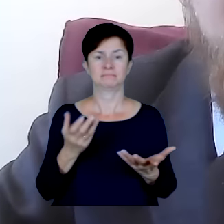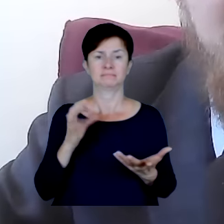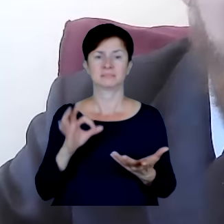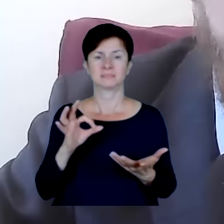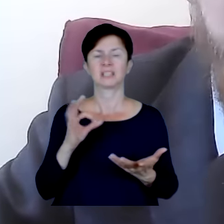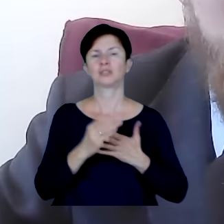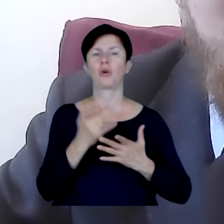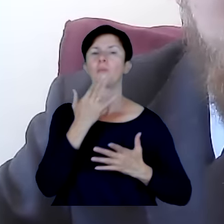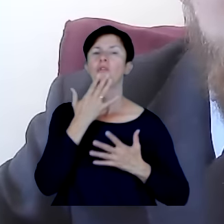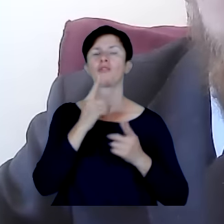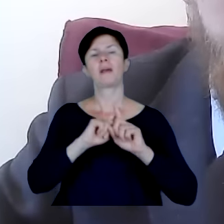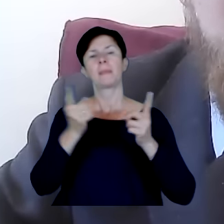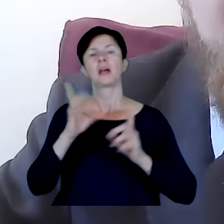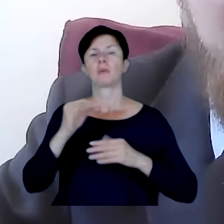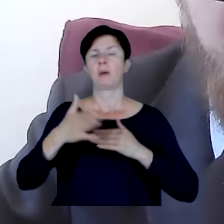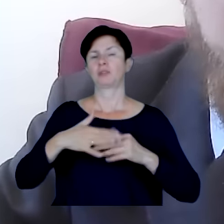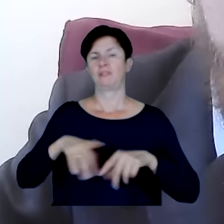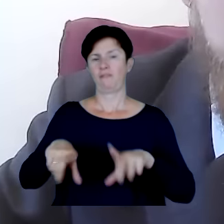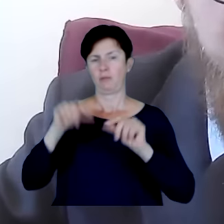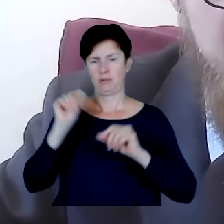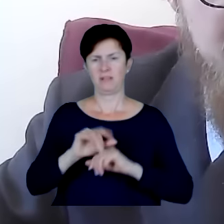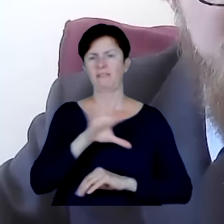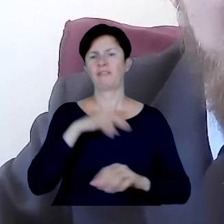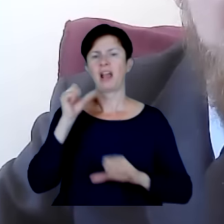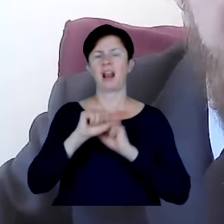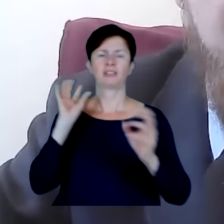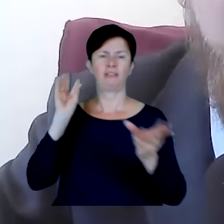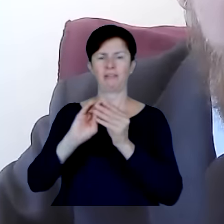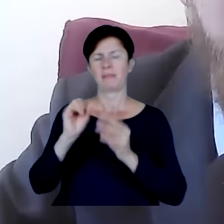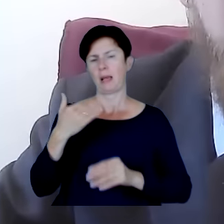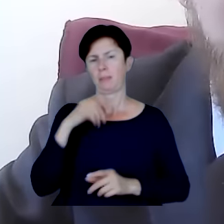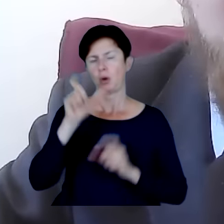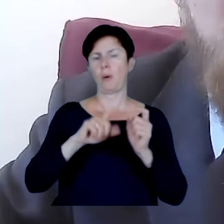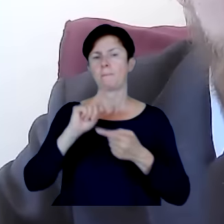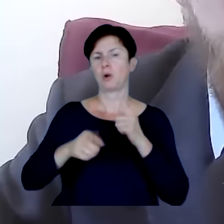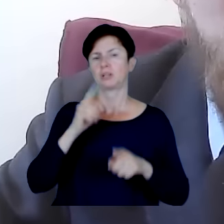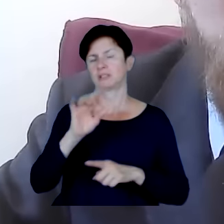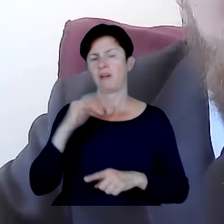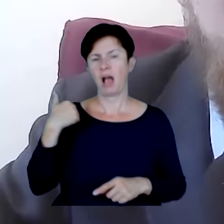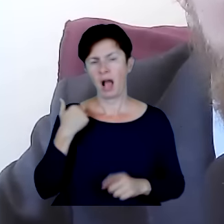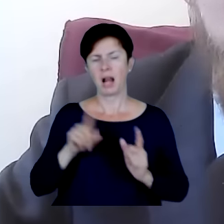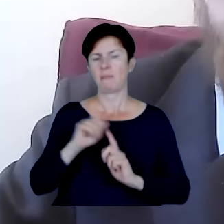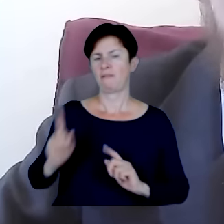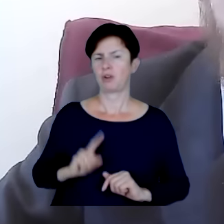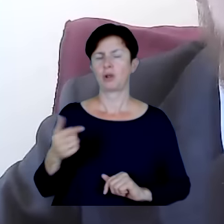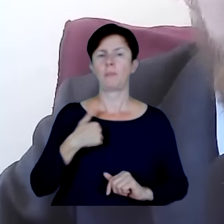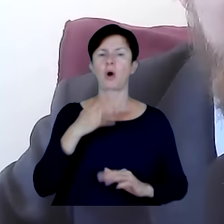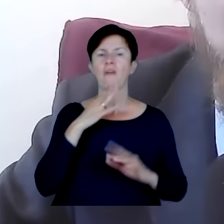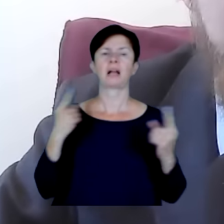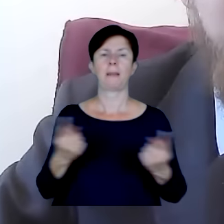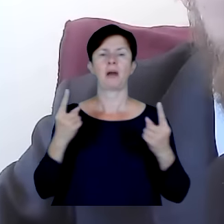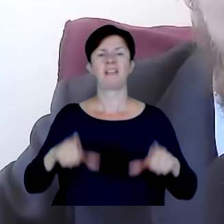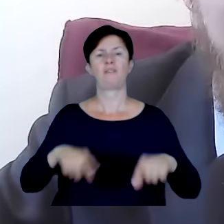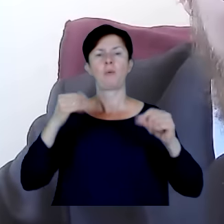wyborczą, tak? Na przestrzeni lat mieliśmy wielokrotnie sytuację, w której politycy francuscy czy brytyjscy w kampanii wyborczej mówili o tym, że trzeba